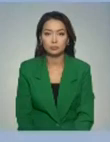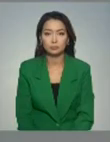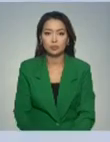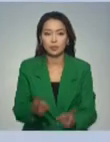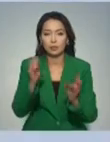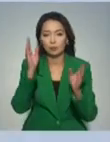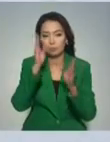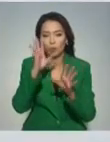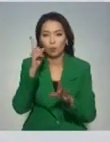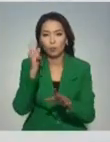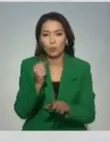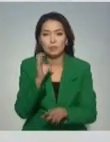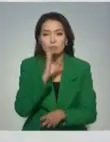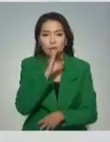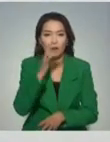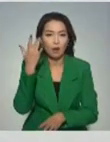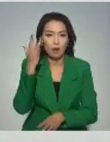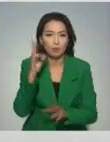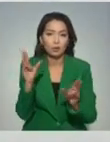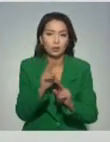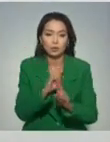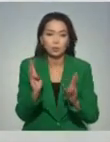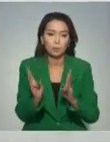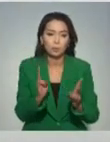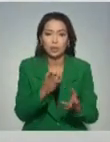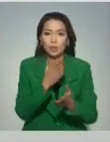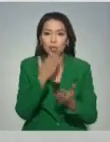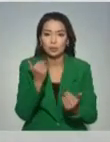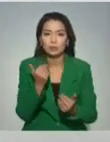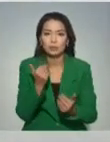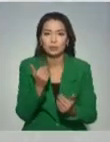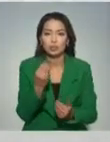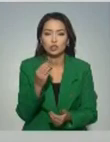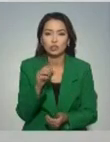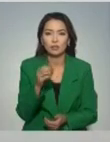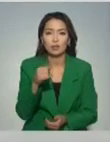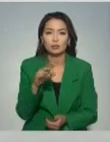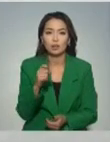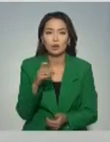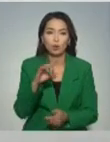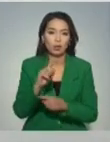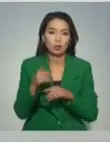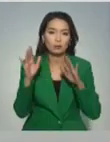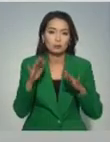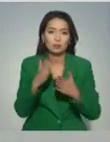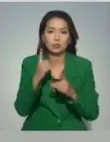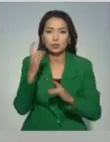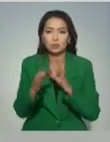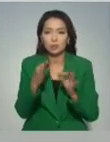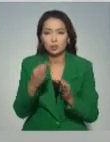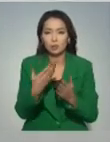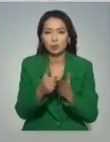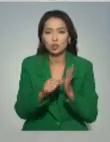Непогода бушевала и в Северной Америке. К счастью, никто не пострадал. В штате Айдахо рекордный снегопад. За сутки выпало около